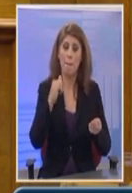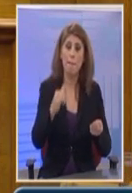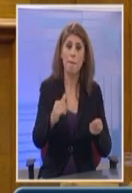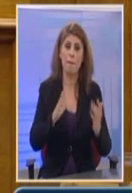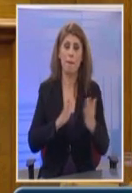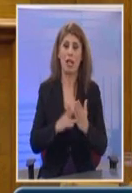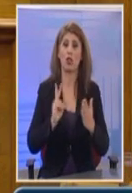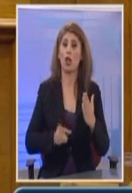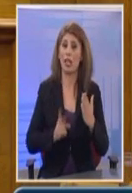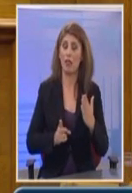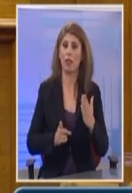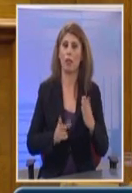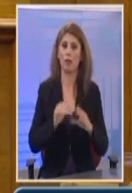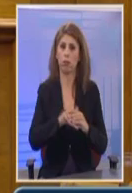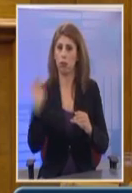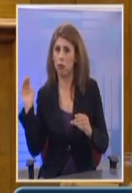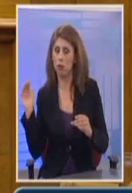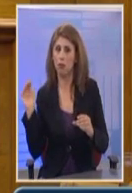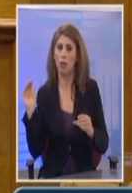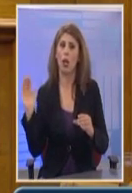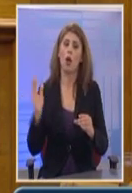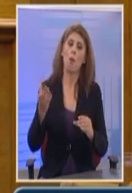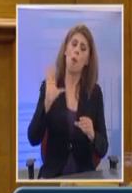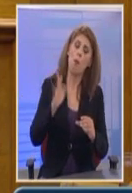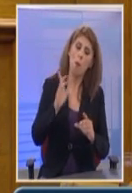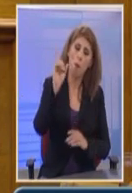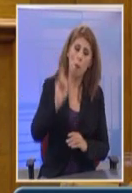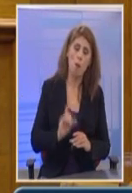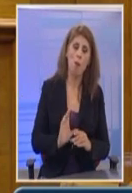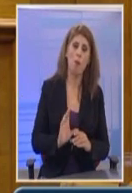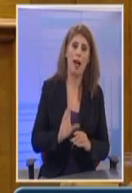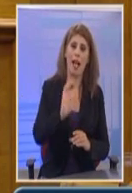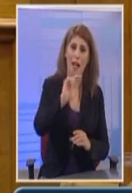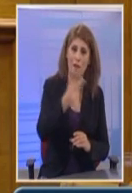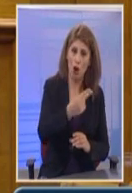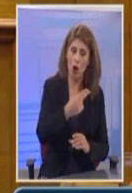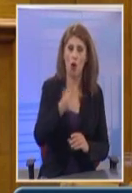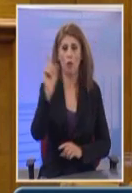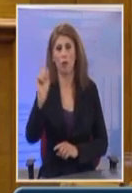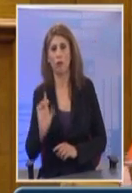αντιμέτωποι με τον κίνδυνο της εξόδου, πότε από το ευρώ και πότε από τη Σέγγεν.